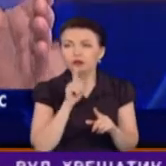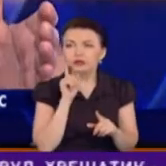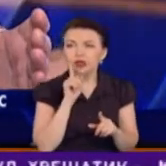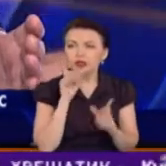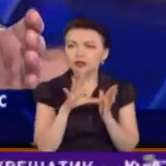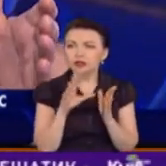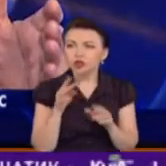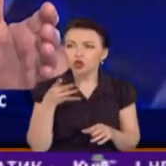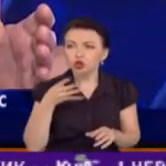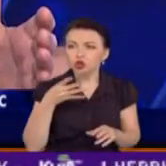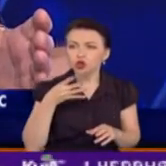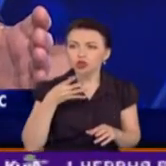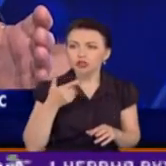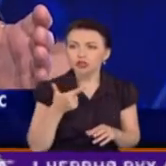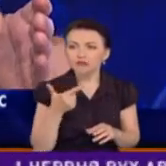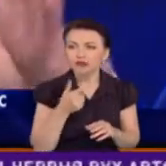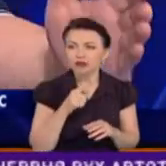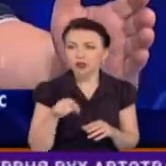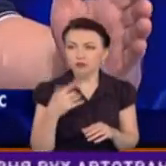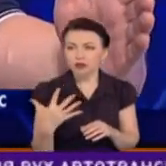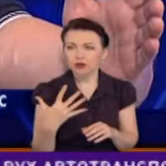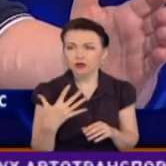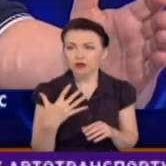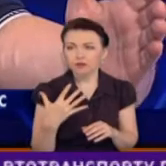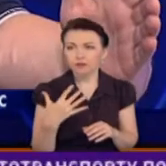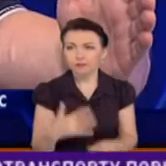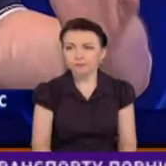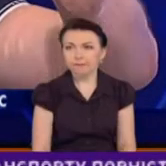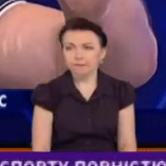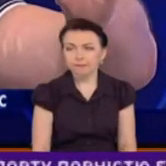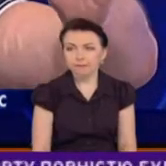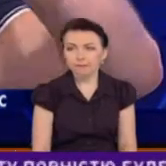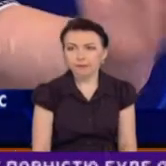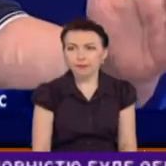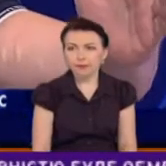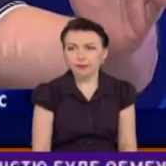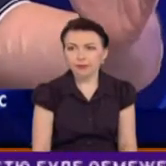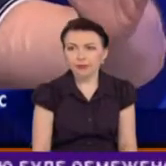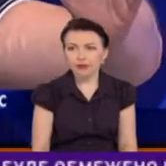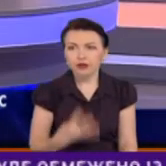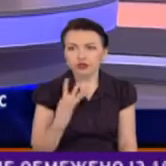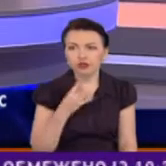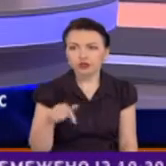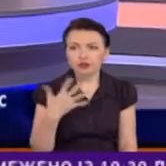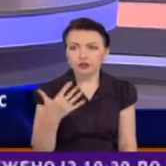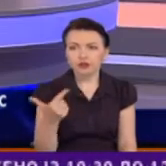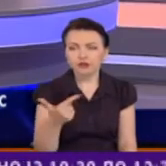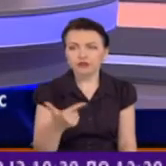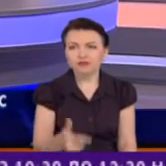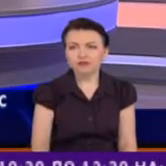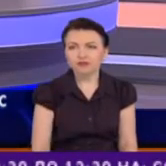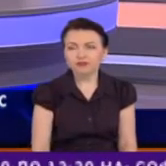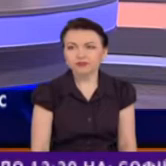скільки? 4,5 гривні. 7. Ні, 4,5. Це компенсатор. Це компенсатор. Ні, 4,5 гривні коштує. 4,5